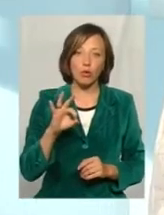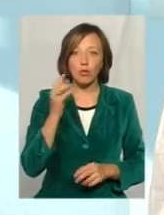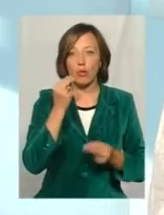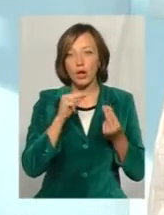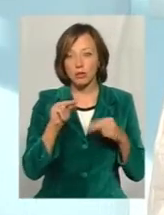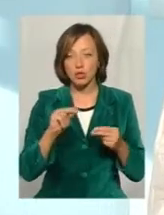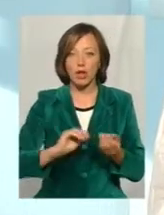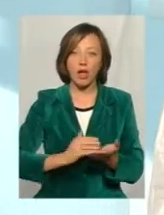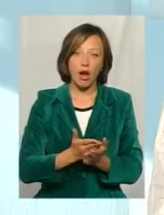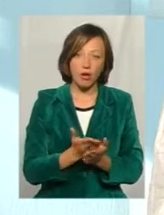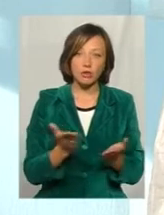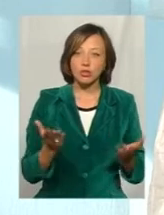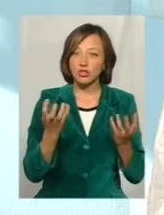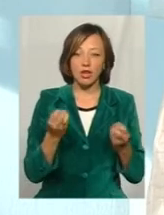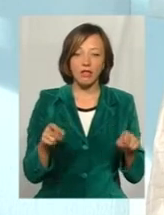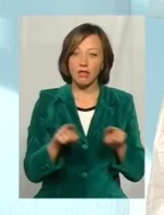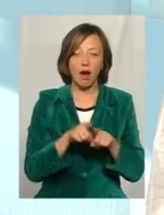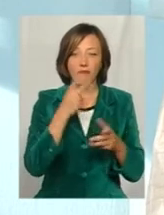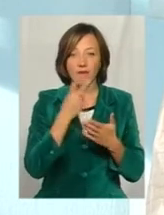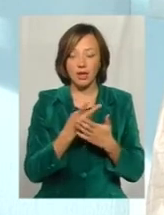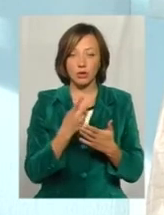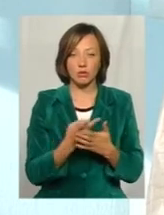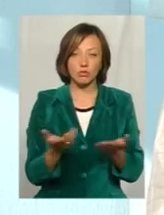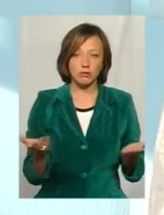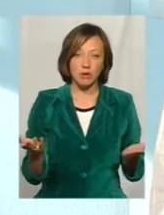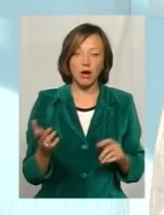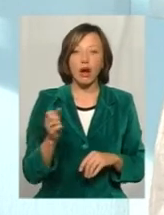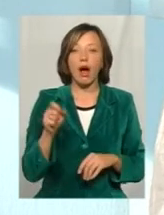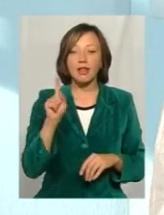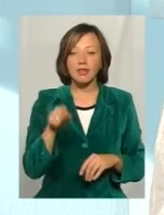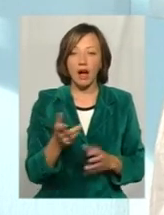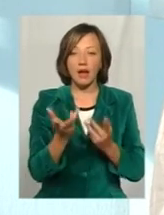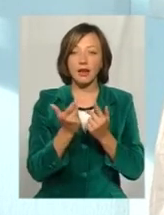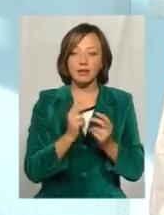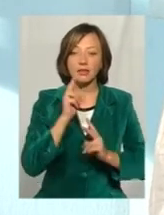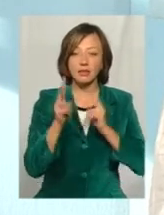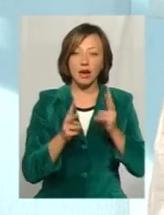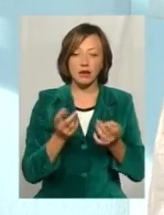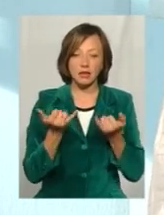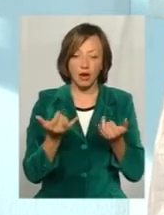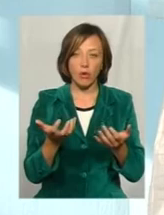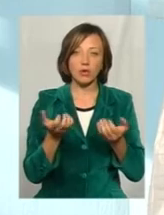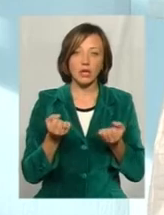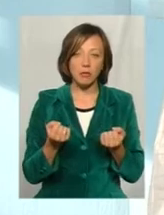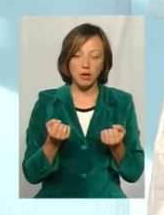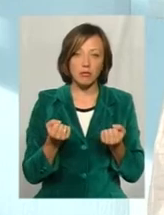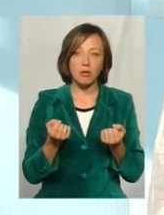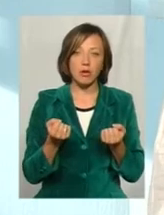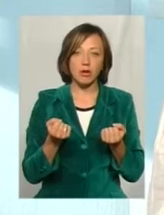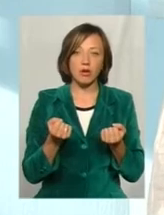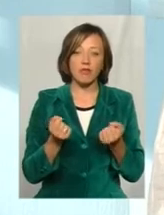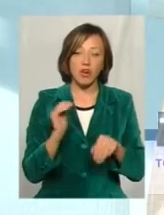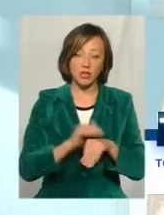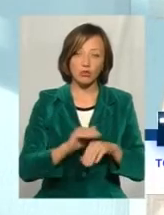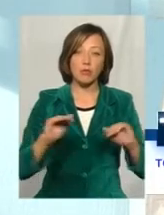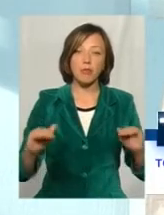поліпшень, ну, звичайно, що їх ще не так видно, але та кількість скарг, які ми зараз отримуємо, вона в рази